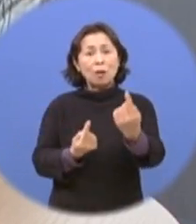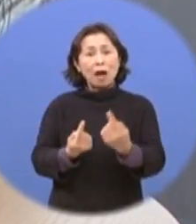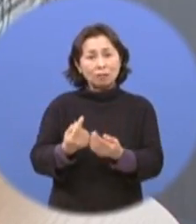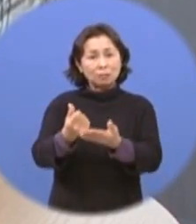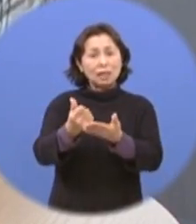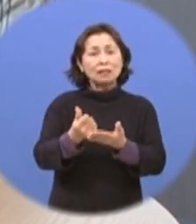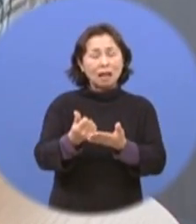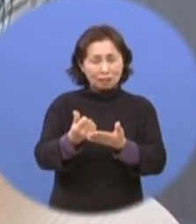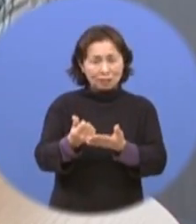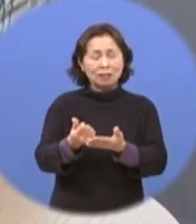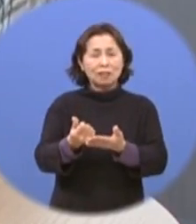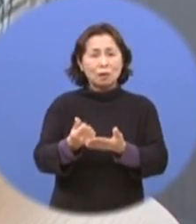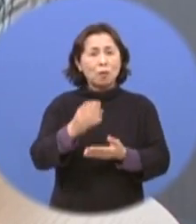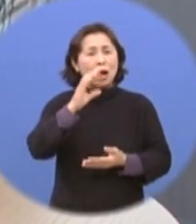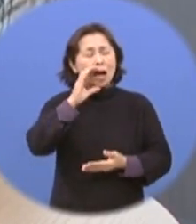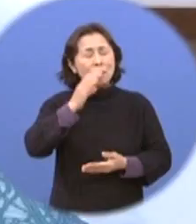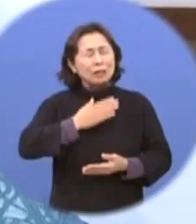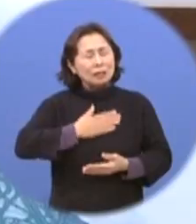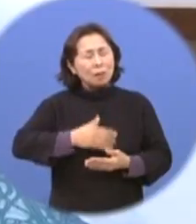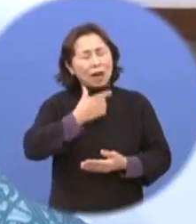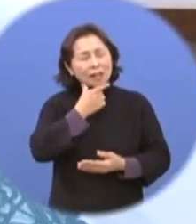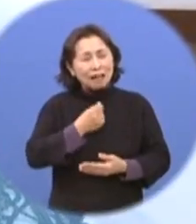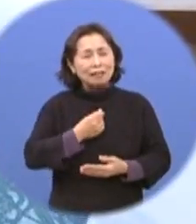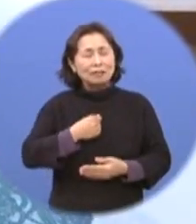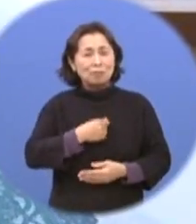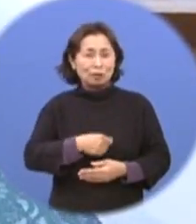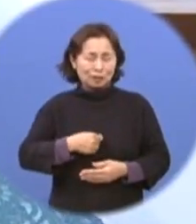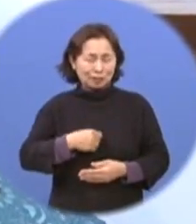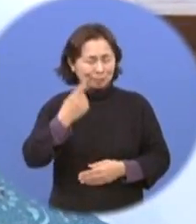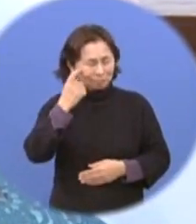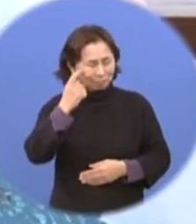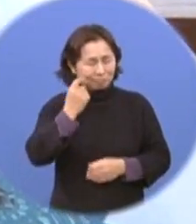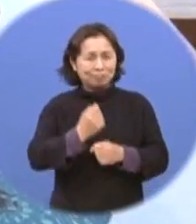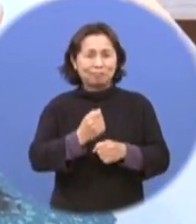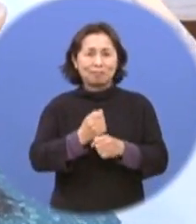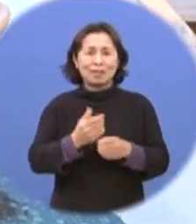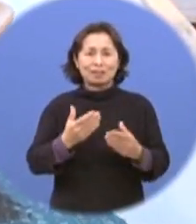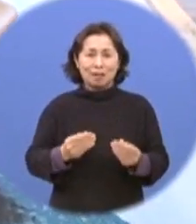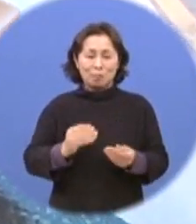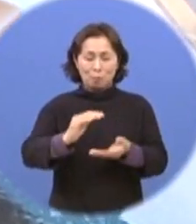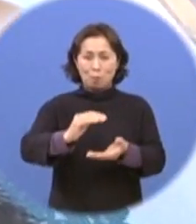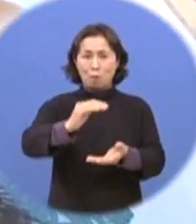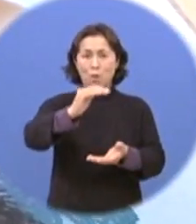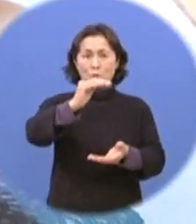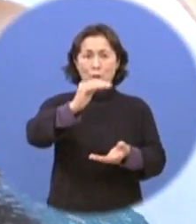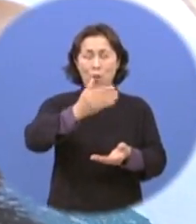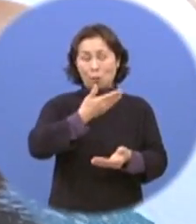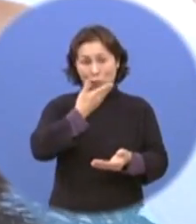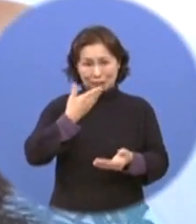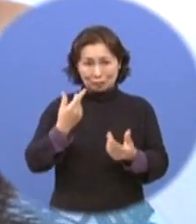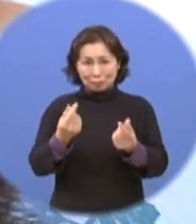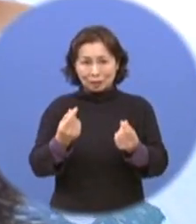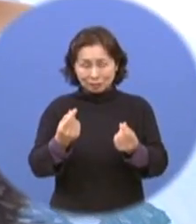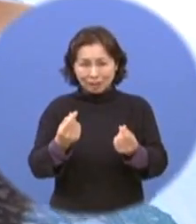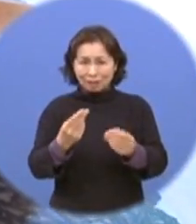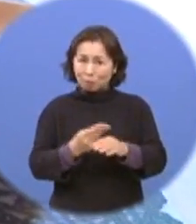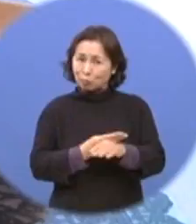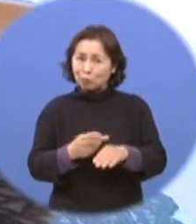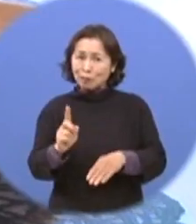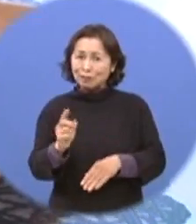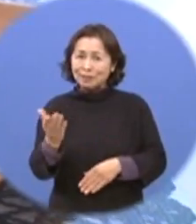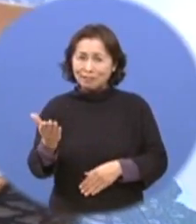ことを知っていただきたいなという思いで作りましたすっごくボリュームがあって美味しそうですけどメニューの特徴について教えて